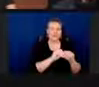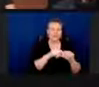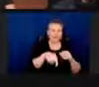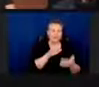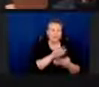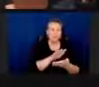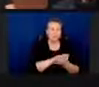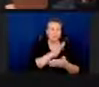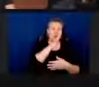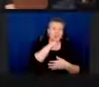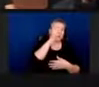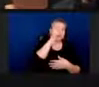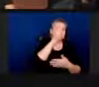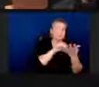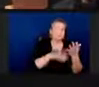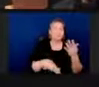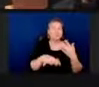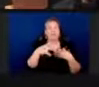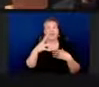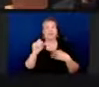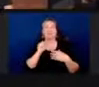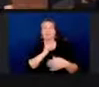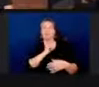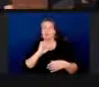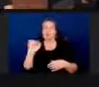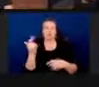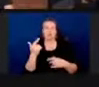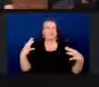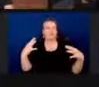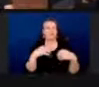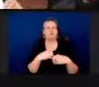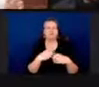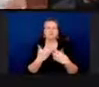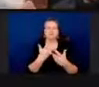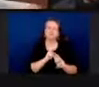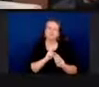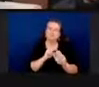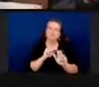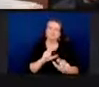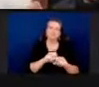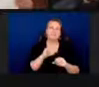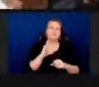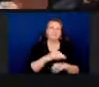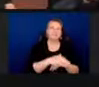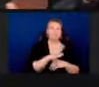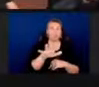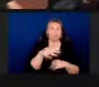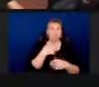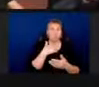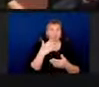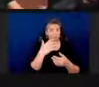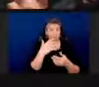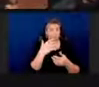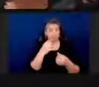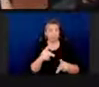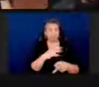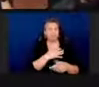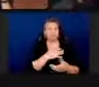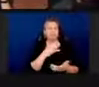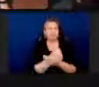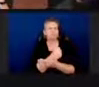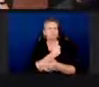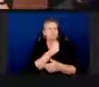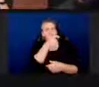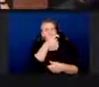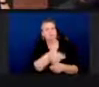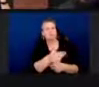بأن خلال فترة بسيطة جدا نرى بأن هناك اهتمام كبير حيال هذه المواضيع، وفي